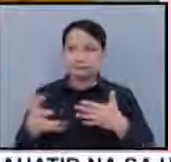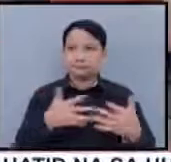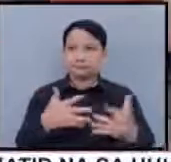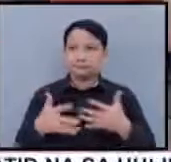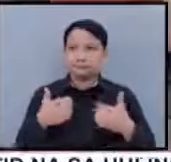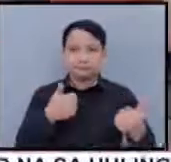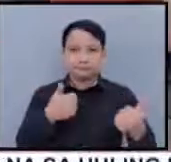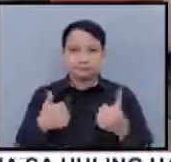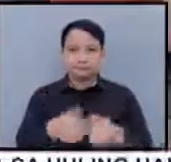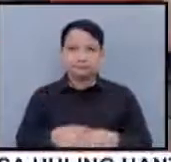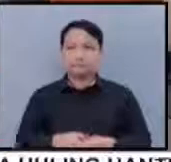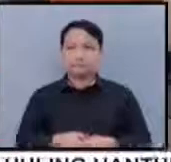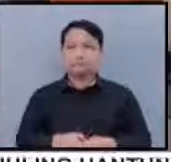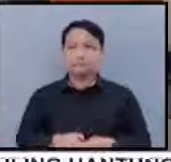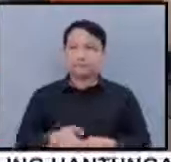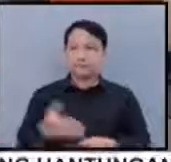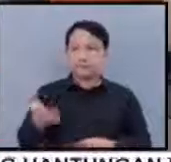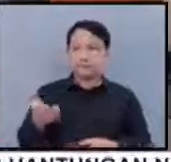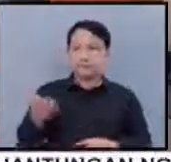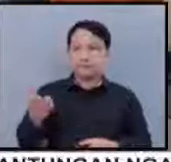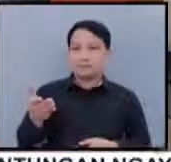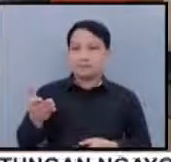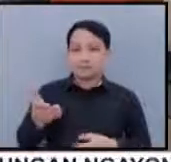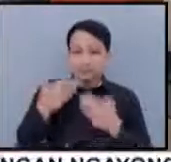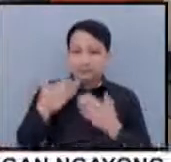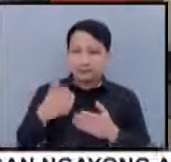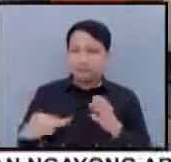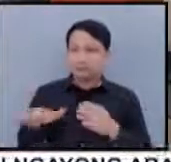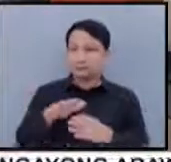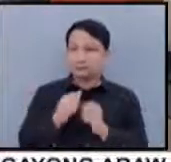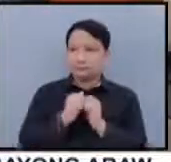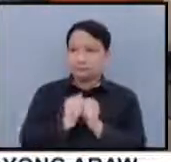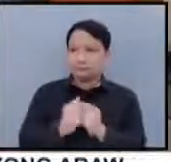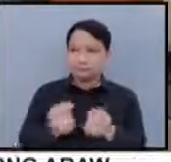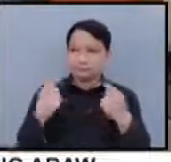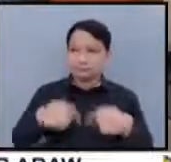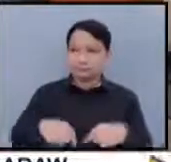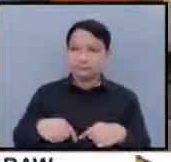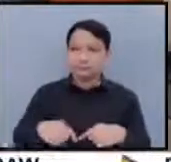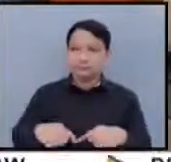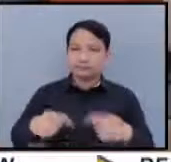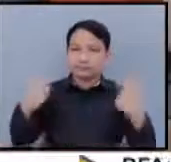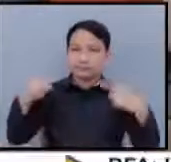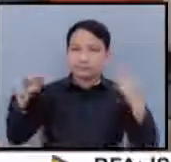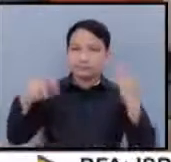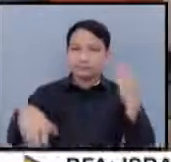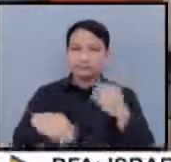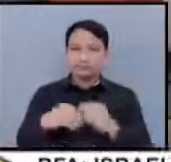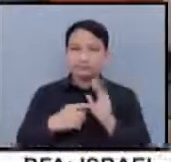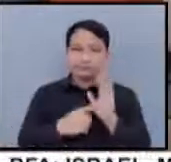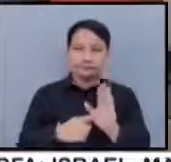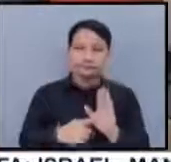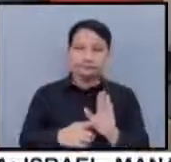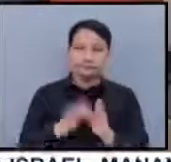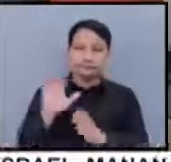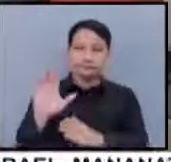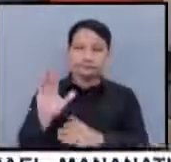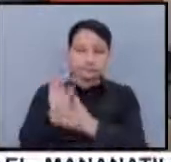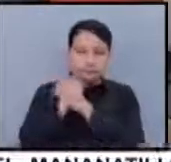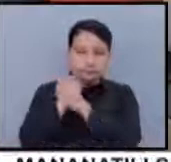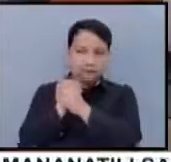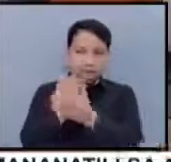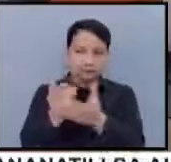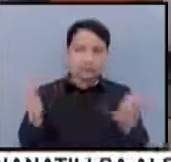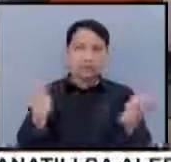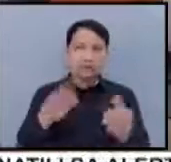well said. Cap Arnold, maraming salamat sa pagsama sa amin at sa pagtaas ng bandera ng ating bansa. At congratulations sa buong